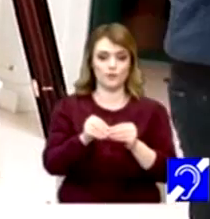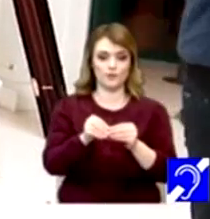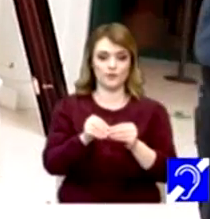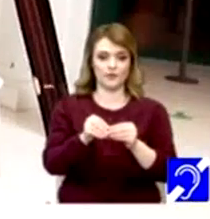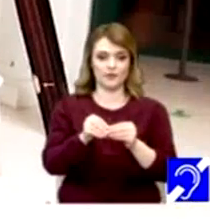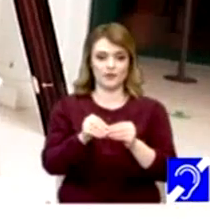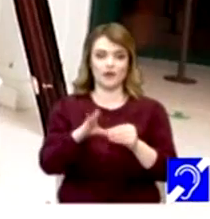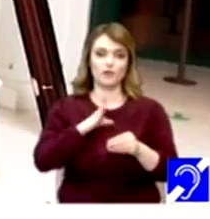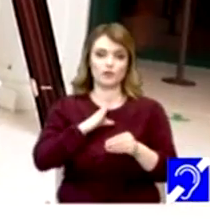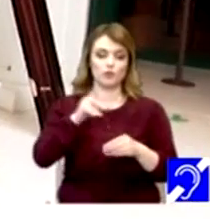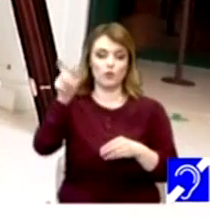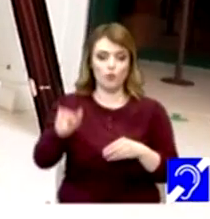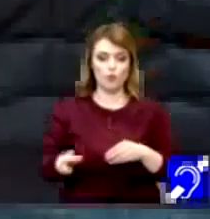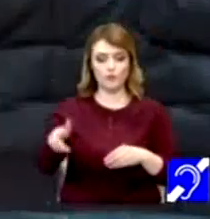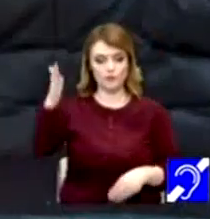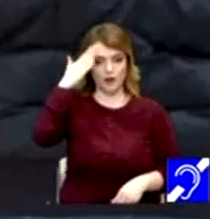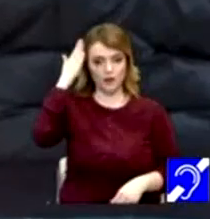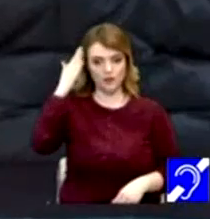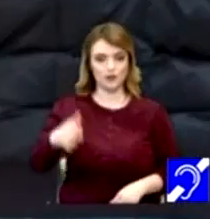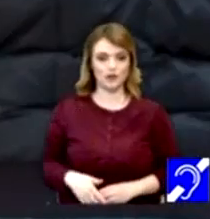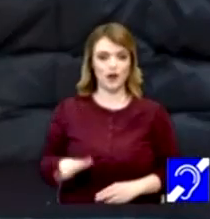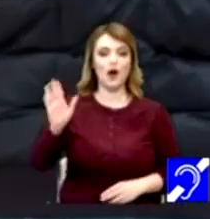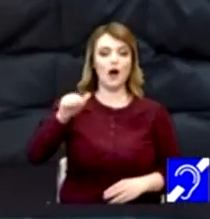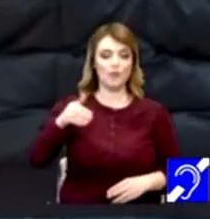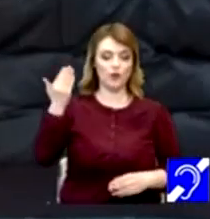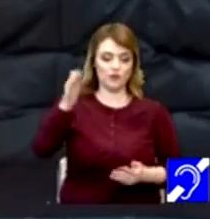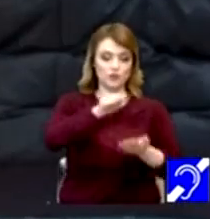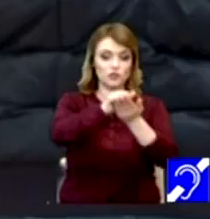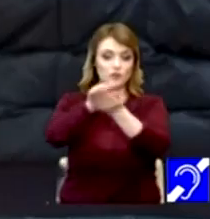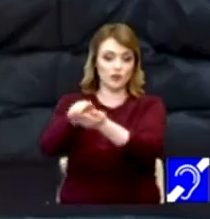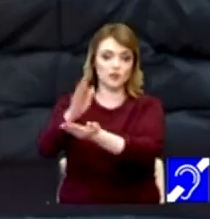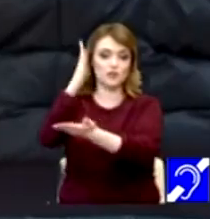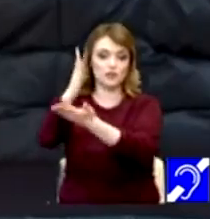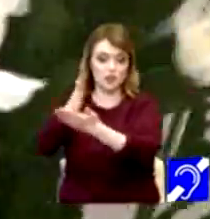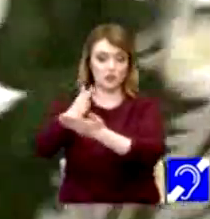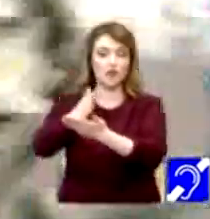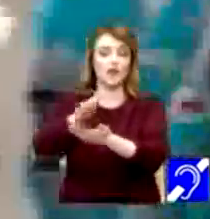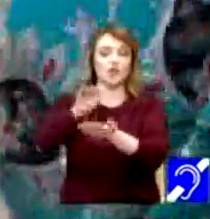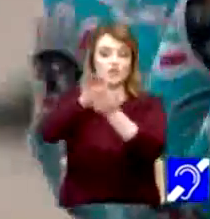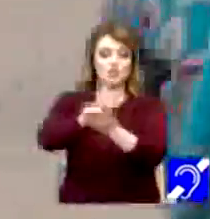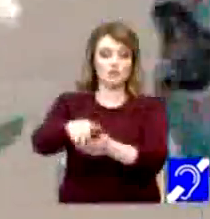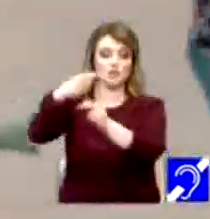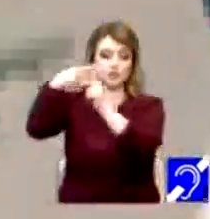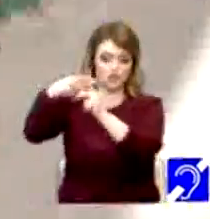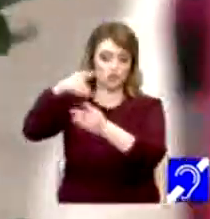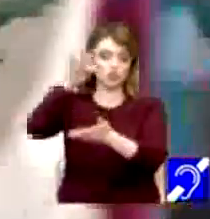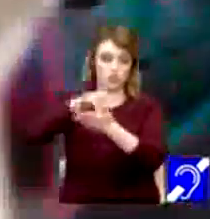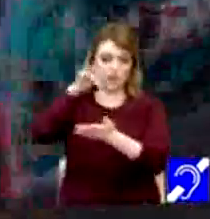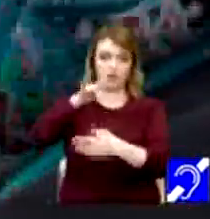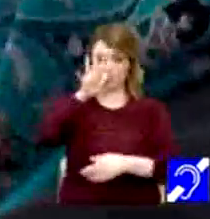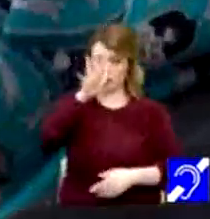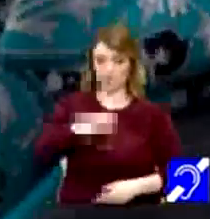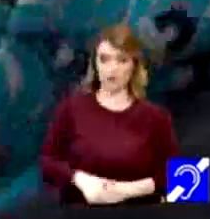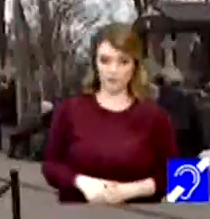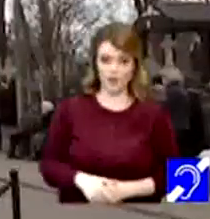îl făceau să fie și un om talentat. Ulterior, cortegiul funerar s-a îndreptat spre cimitirul central din Chișinău. Slujba de pomenire a